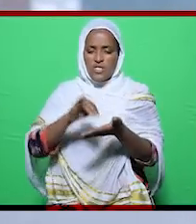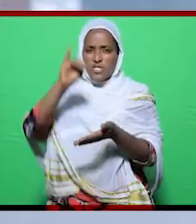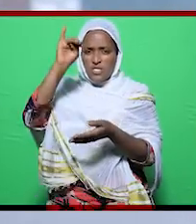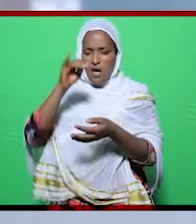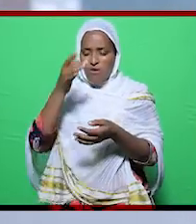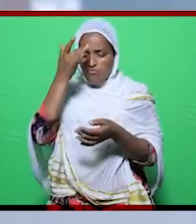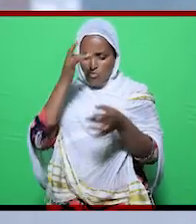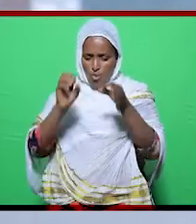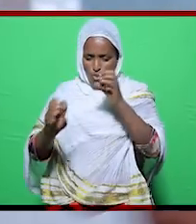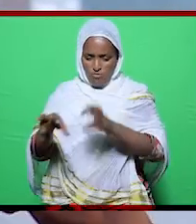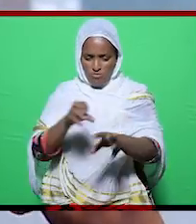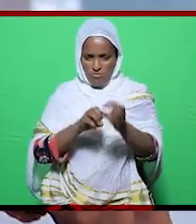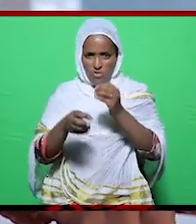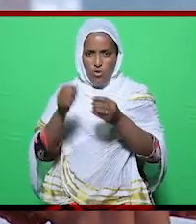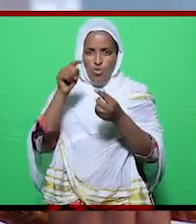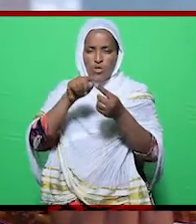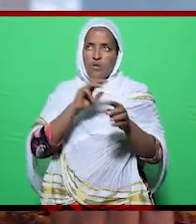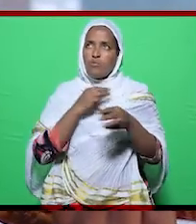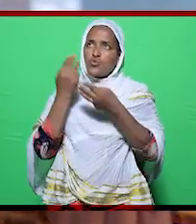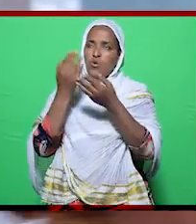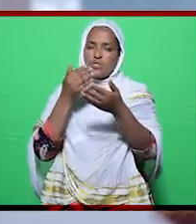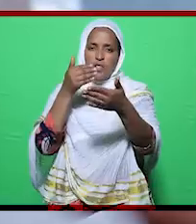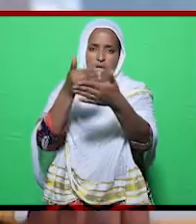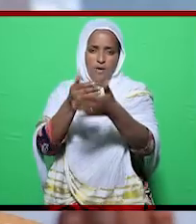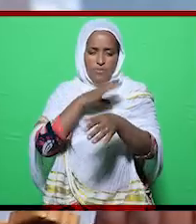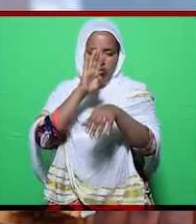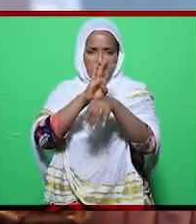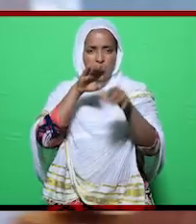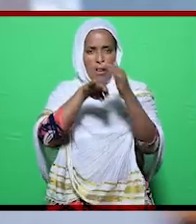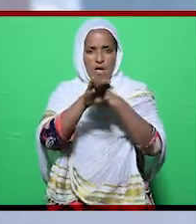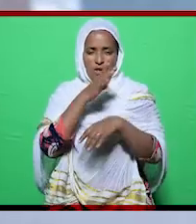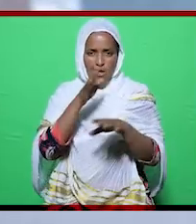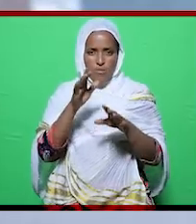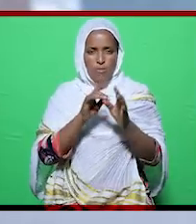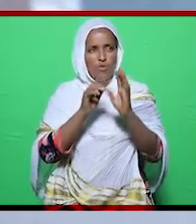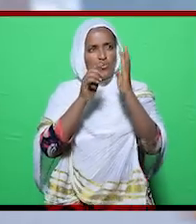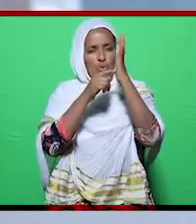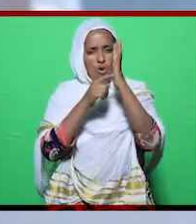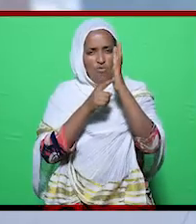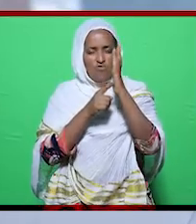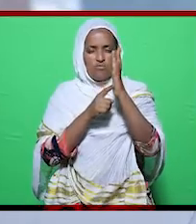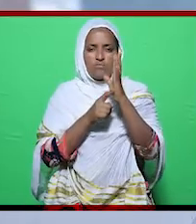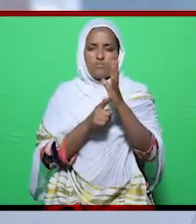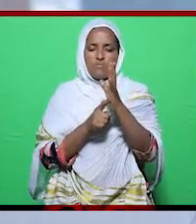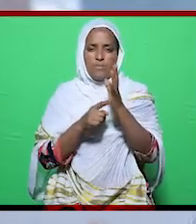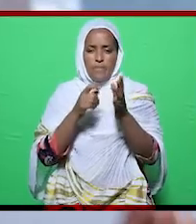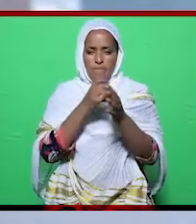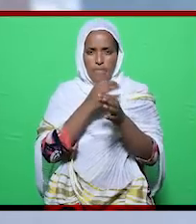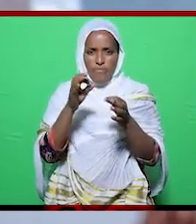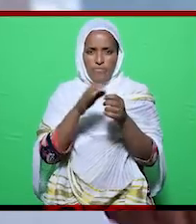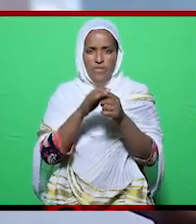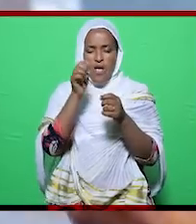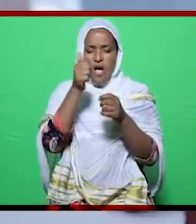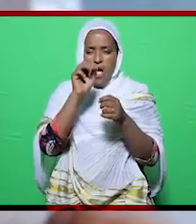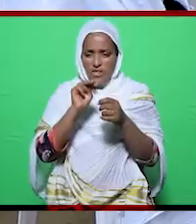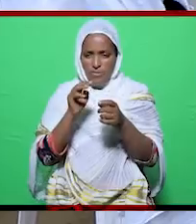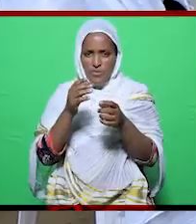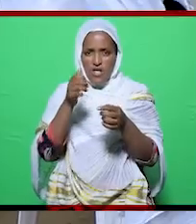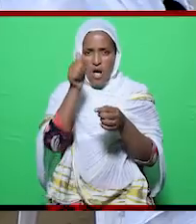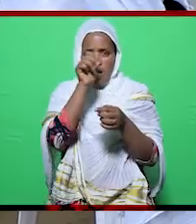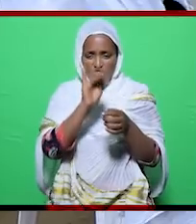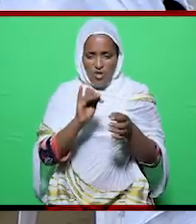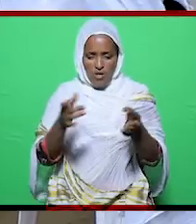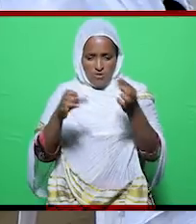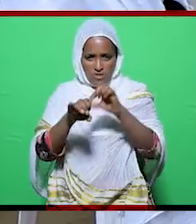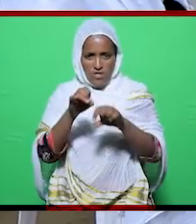የነቀዘ ለእግዚአብሔር መስዋዕት መሆን አይችልም ማለት እንዴ? ከነቀዘ አይሆንም። ዘቢብ ከደረቀ ለመስዋዕትነት አይሆንም። እጣን ግብስባስ